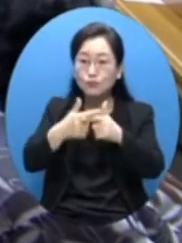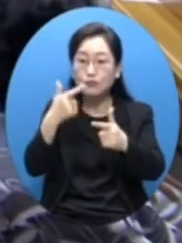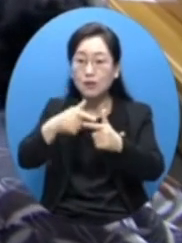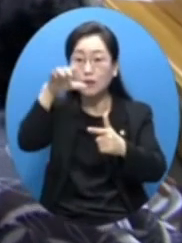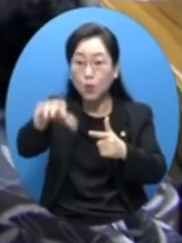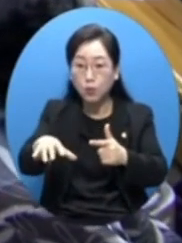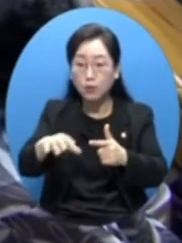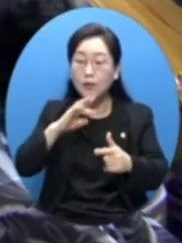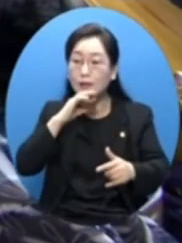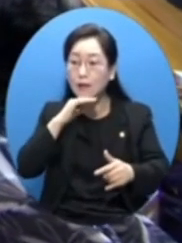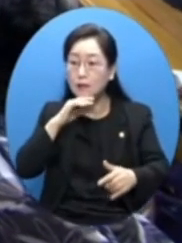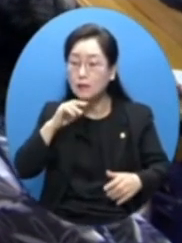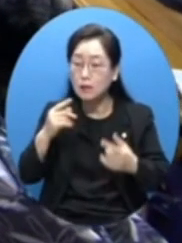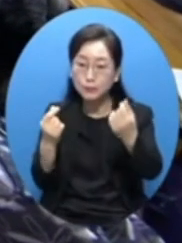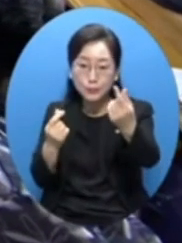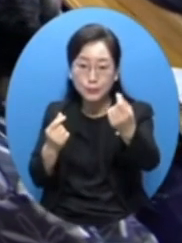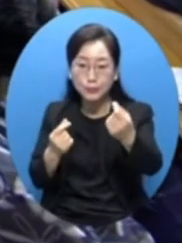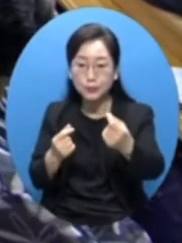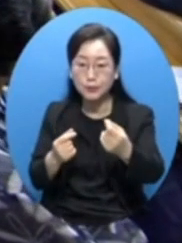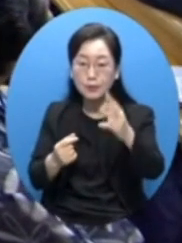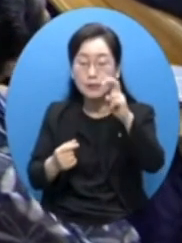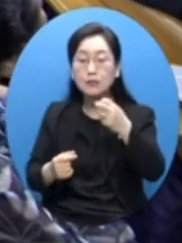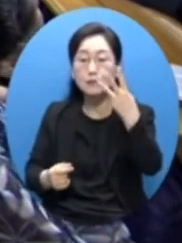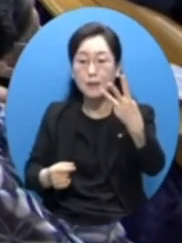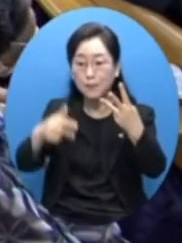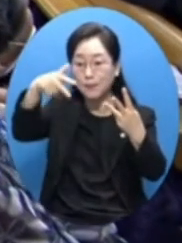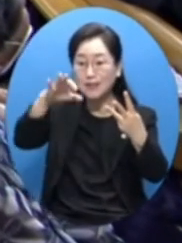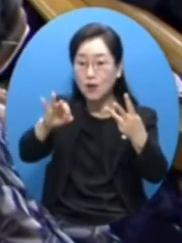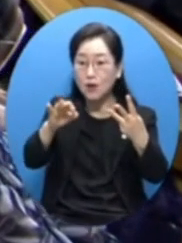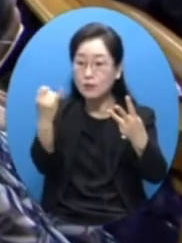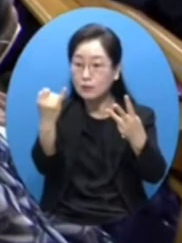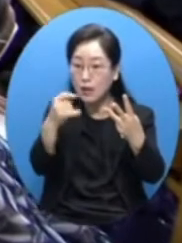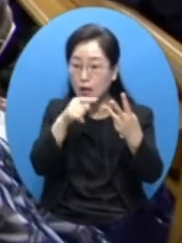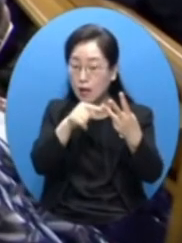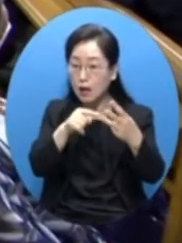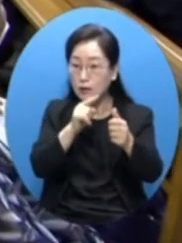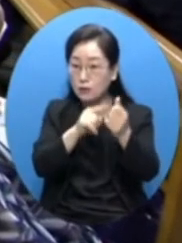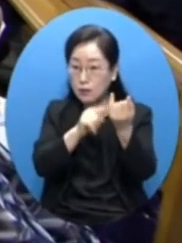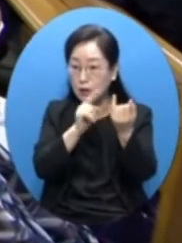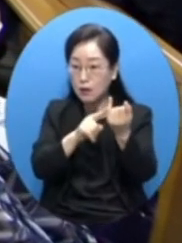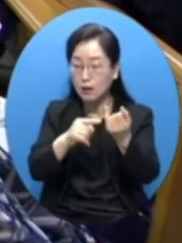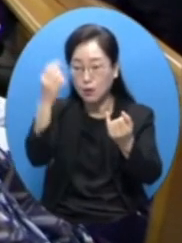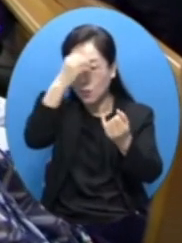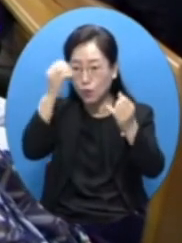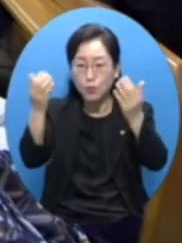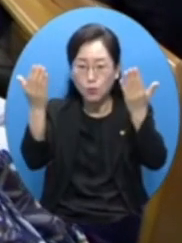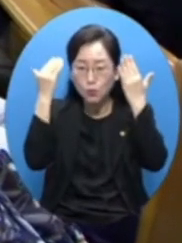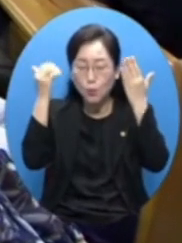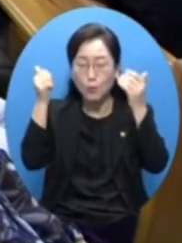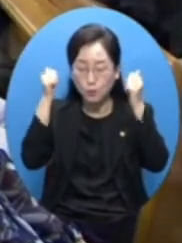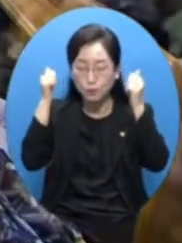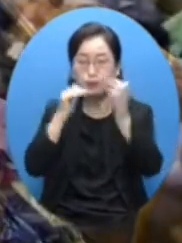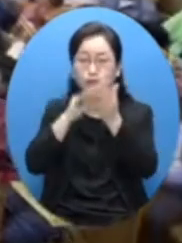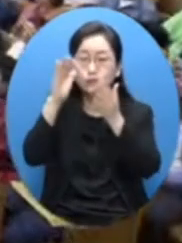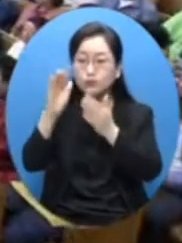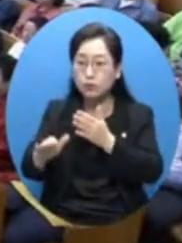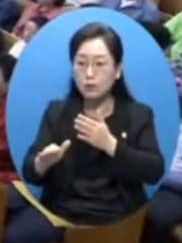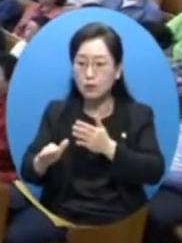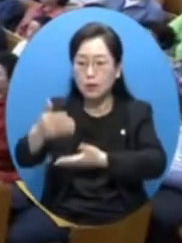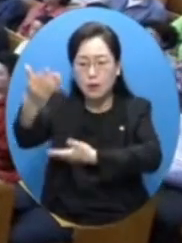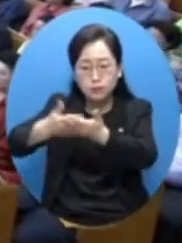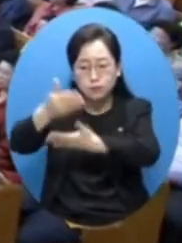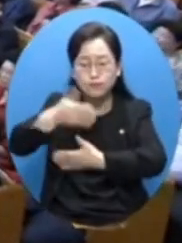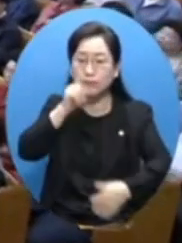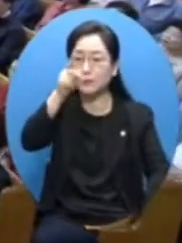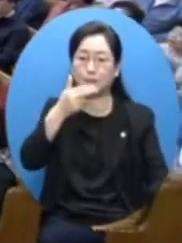자기 또래 여성을 살해한 23세 정유정 씨는 고등학교 졸업하고 난 후에 수년 동안 외부인과의 교류가